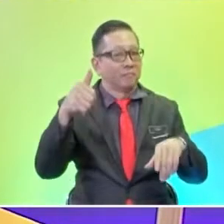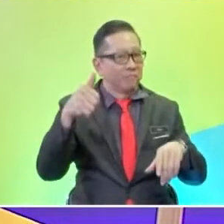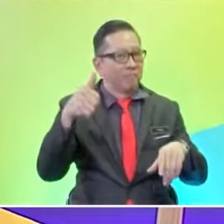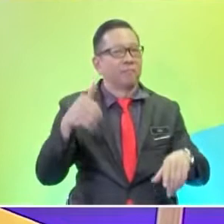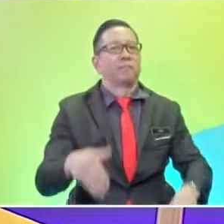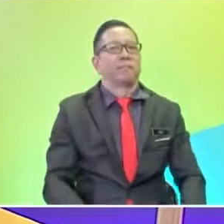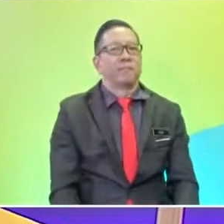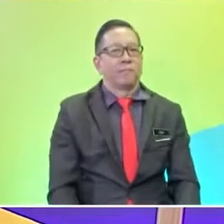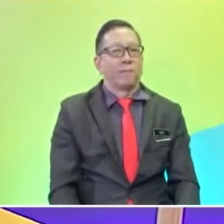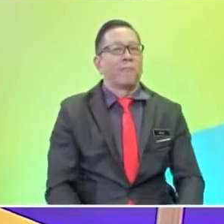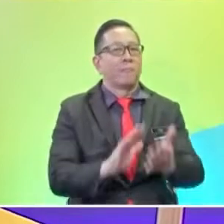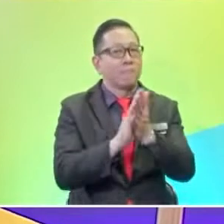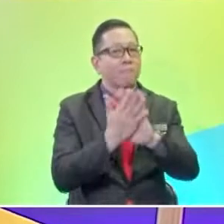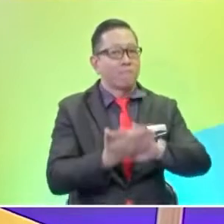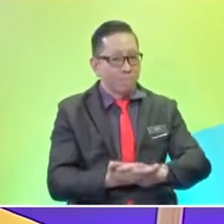kirim